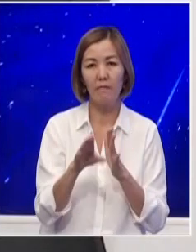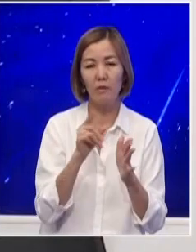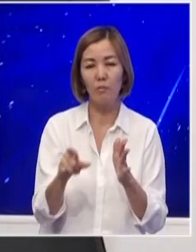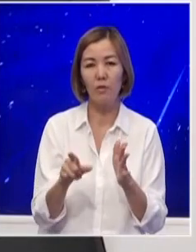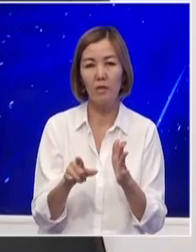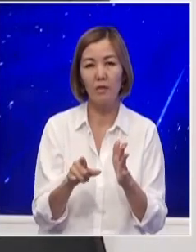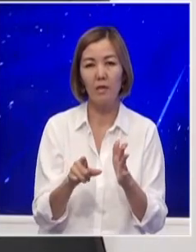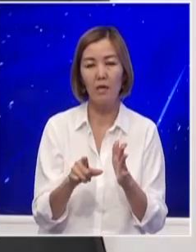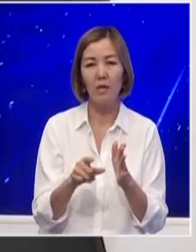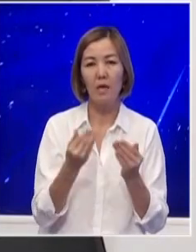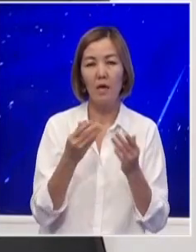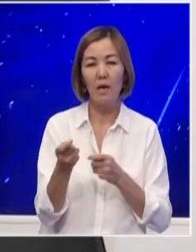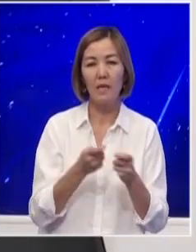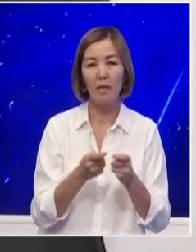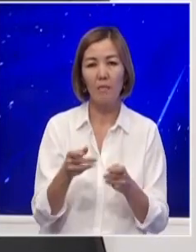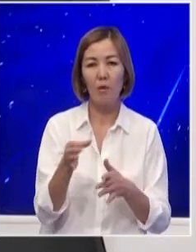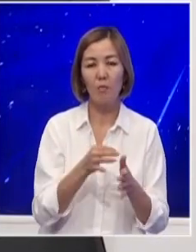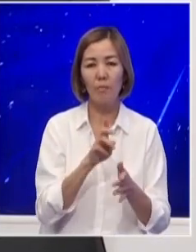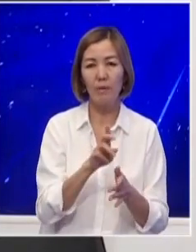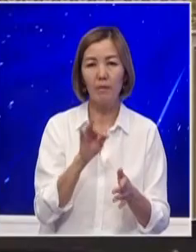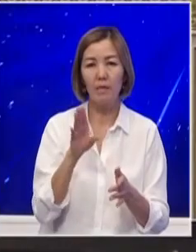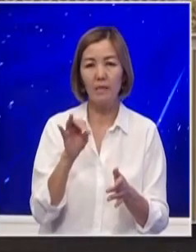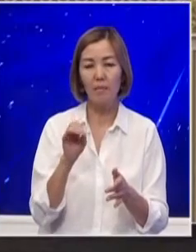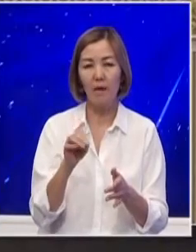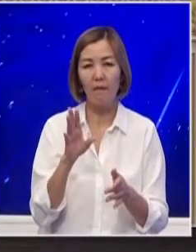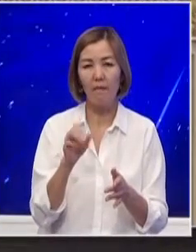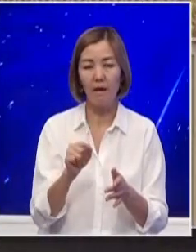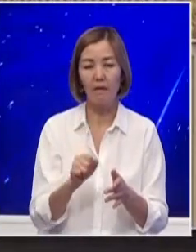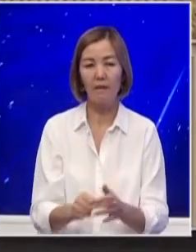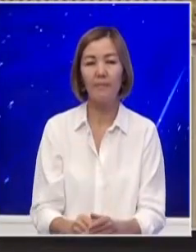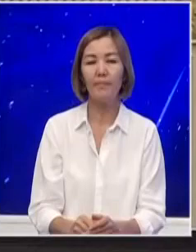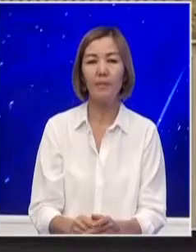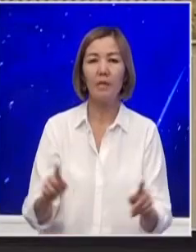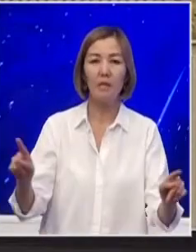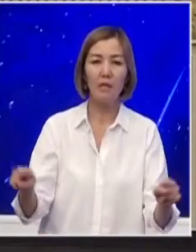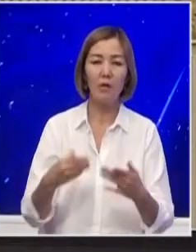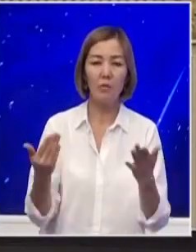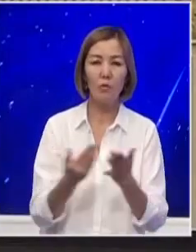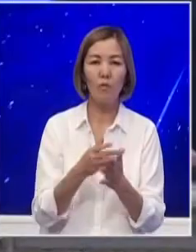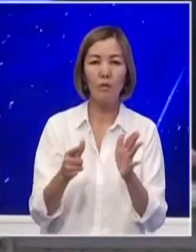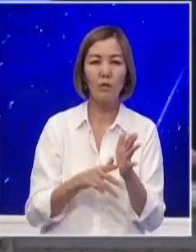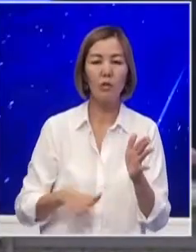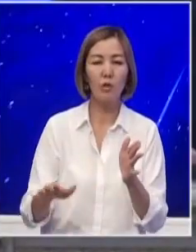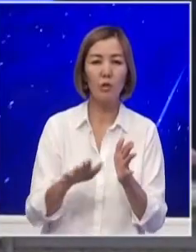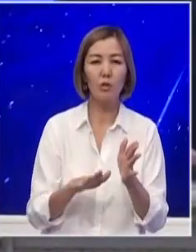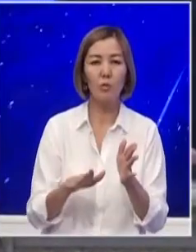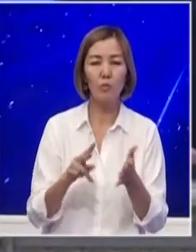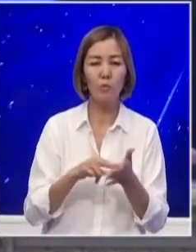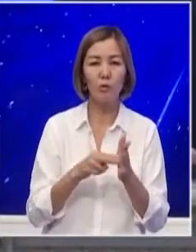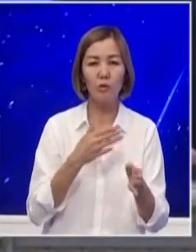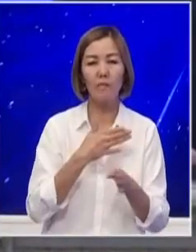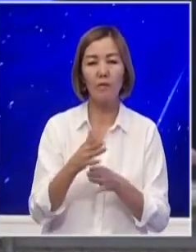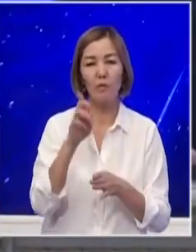выбрали действующего акима области Бибита Исабаева. Немаловажную роль в становлении новообразованной области сыграл и бюджет,